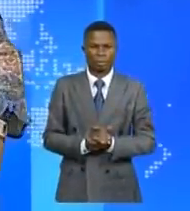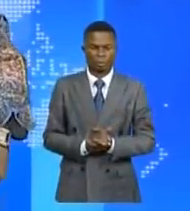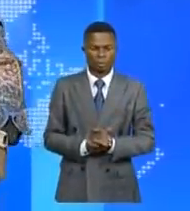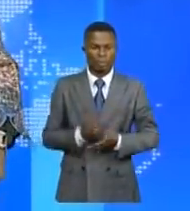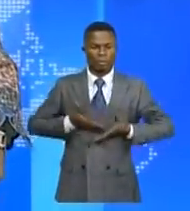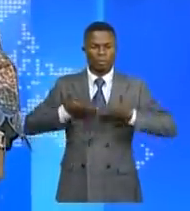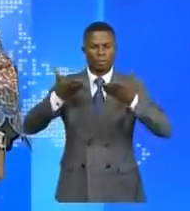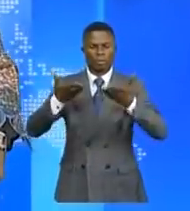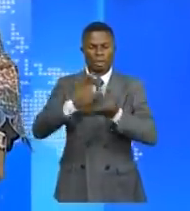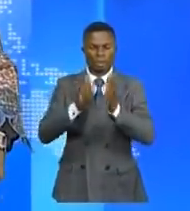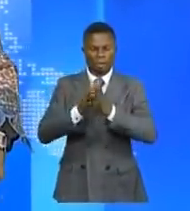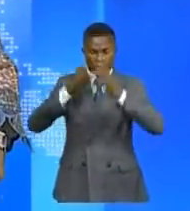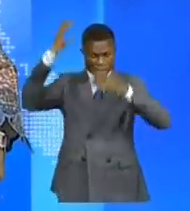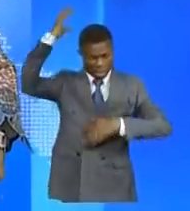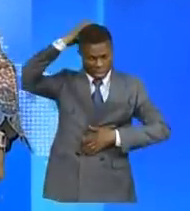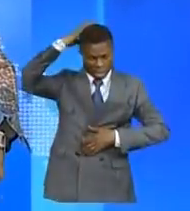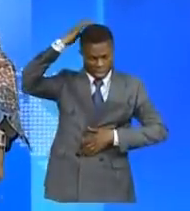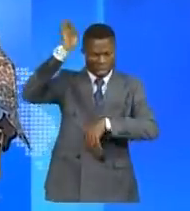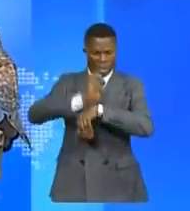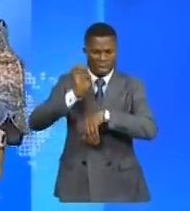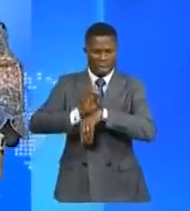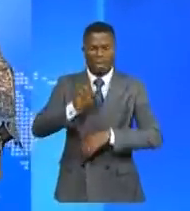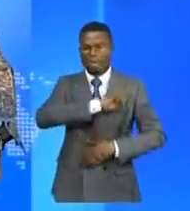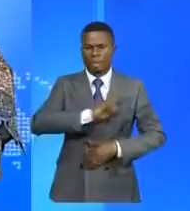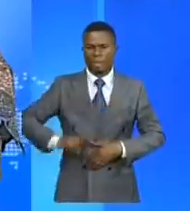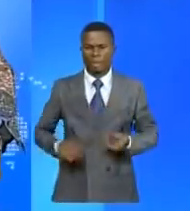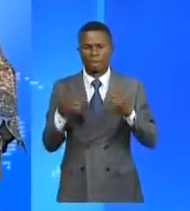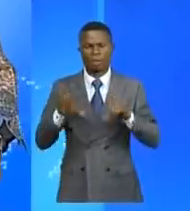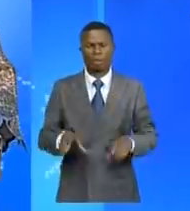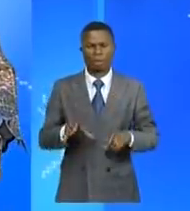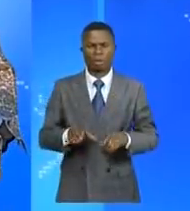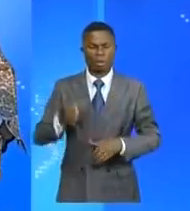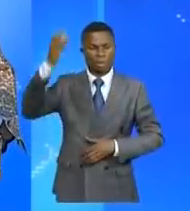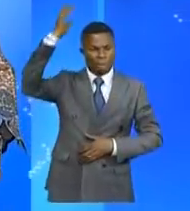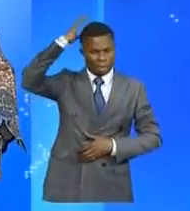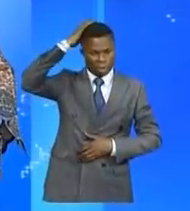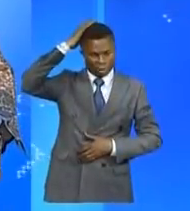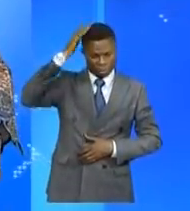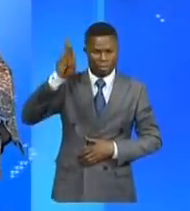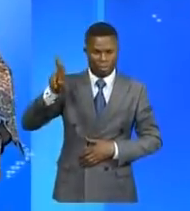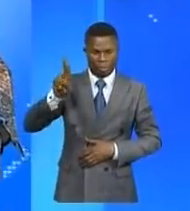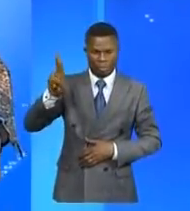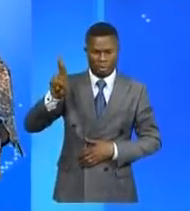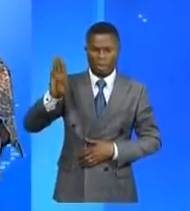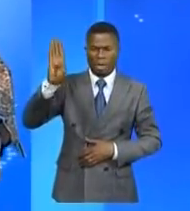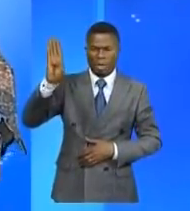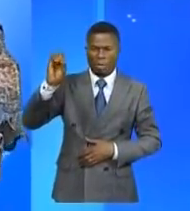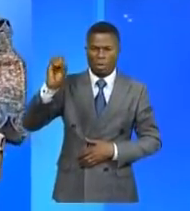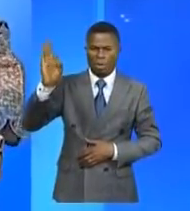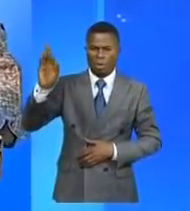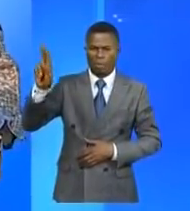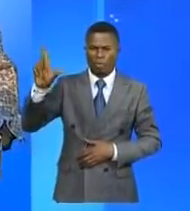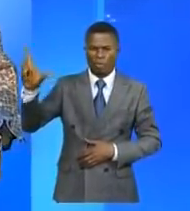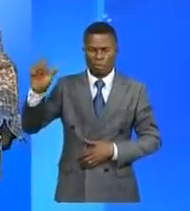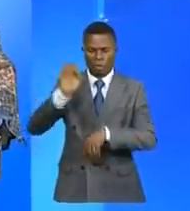Consacré évêque pour la région ecclésiastique de la République démocratique du Congo, Monseigneur Ruffin Bofula Menga de l'église